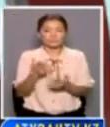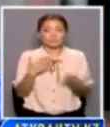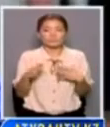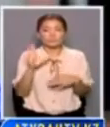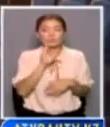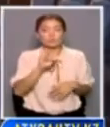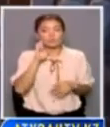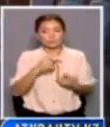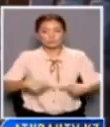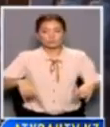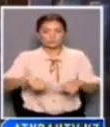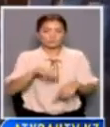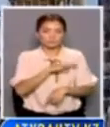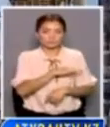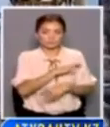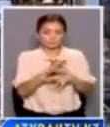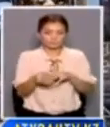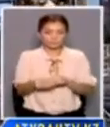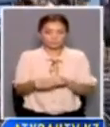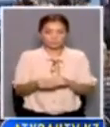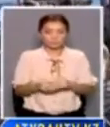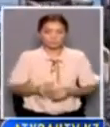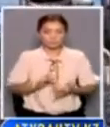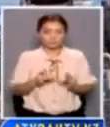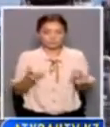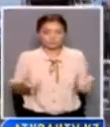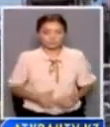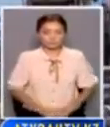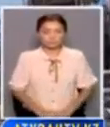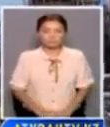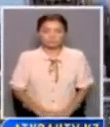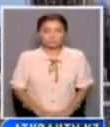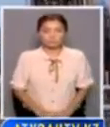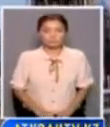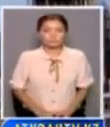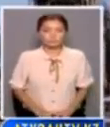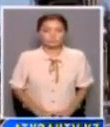взаимоотношений госорганов и недропользователей в цифровой формат. Айым Гульхарёлина, телеканал «Атырау».